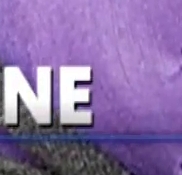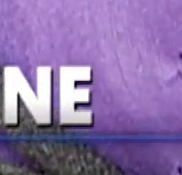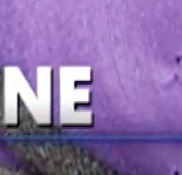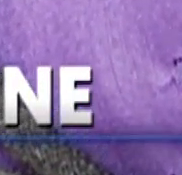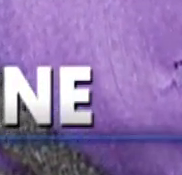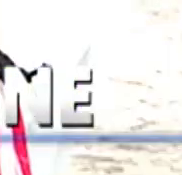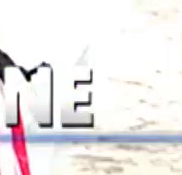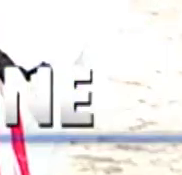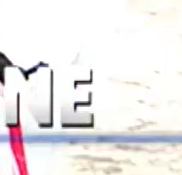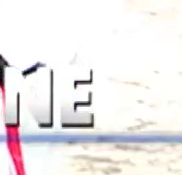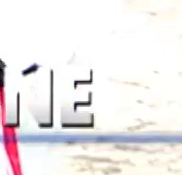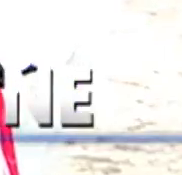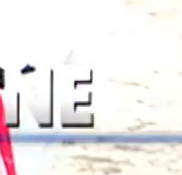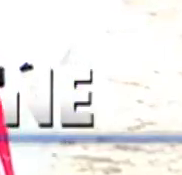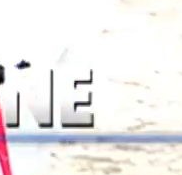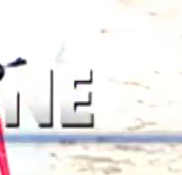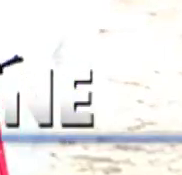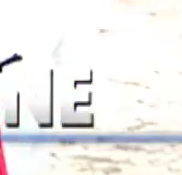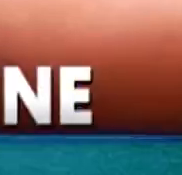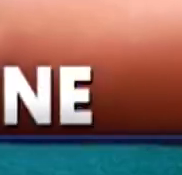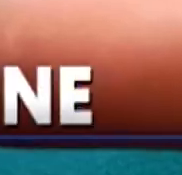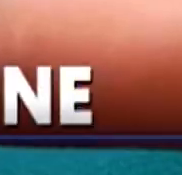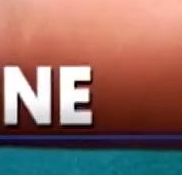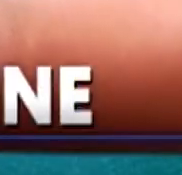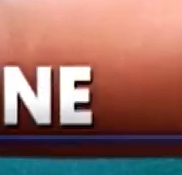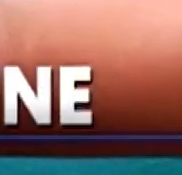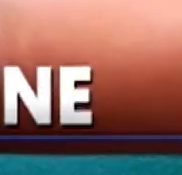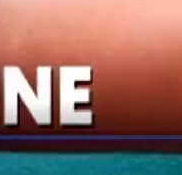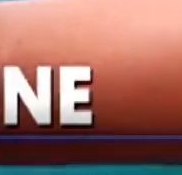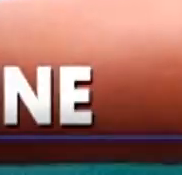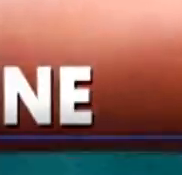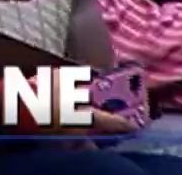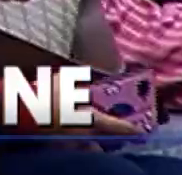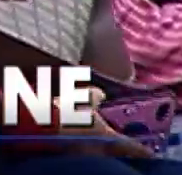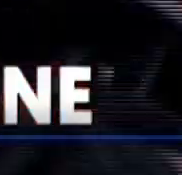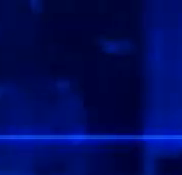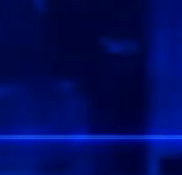Abangan, deadline sa pagpaparehistro ng mga SIM, may extension kaya?